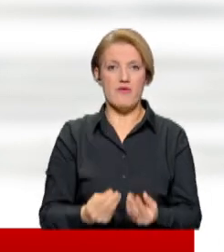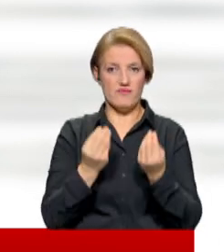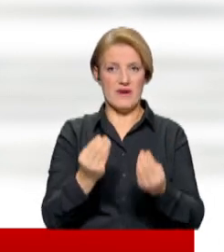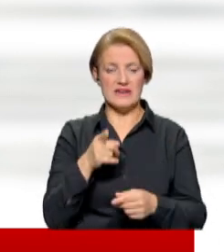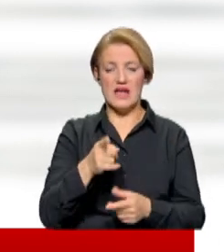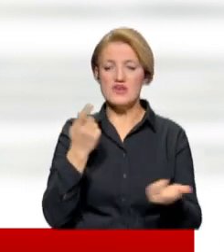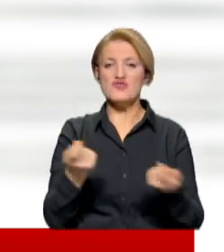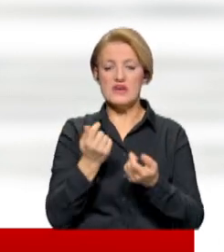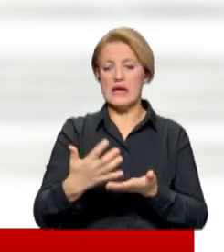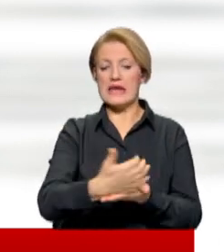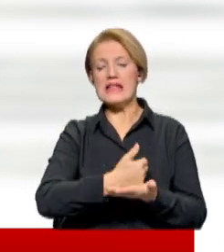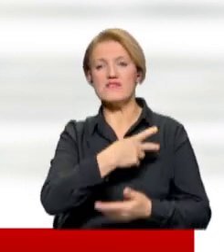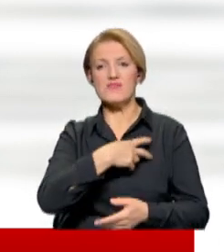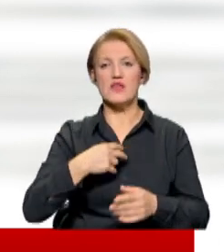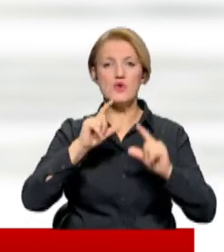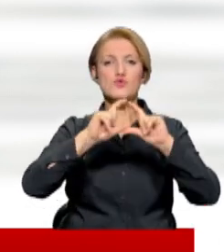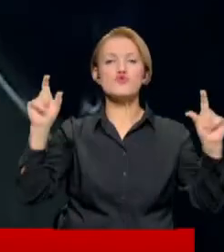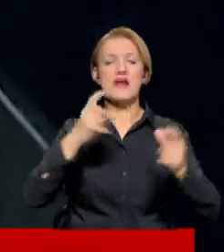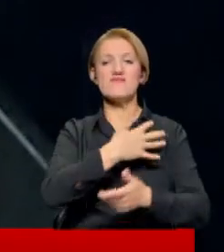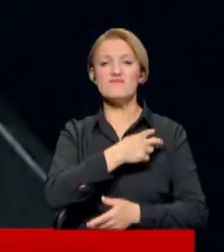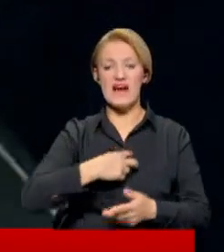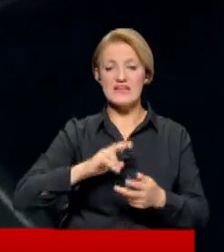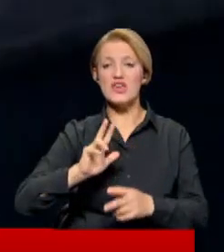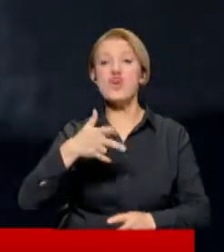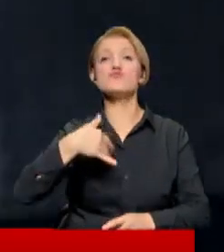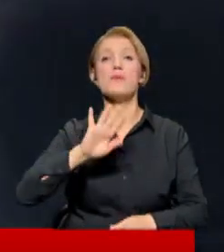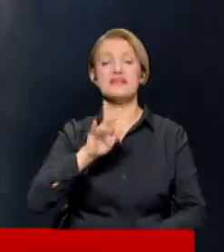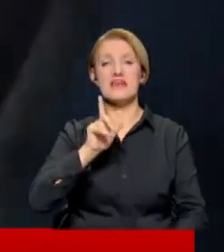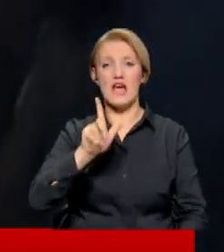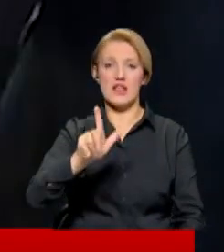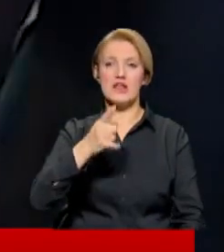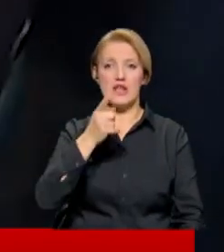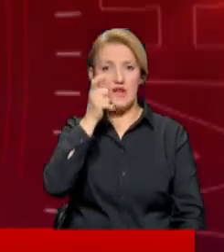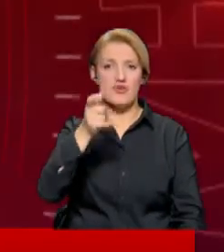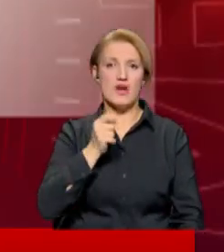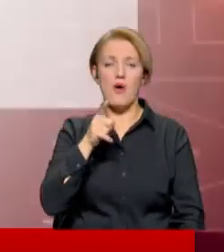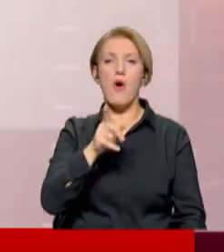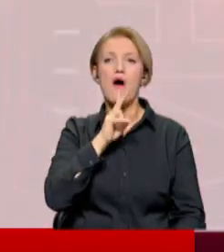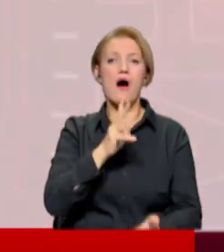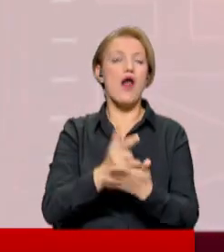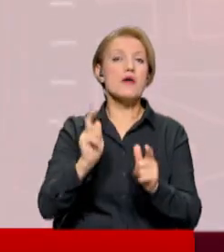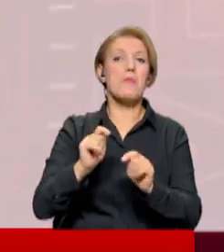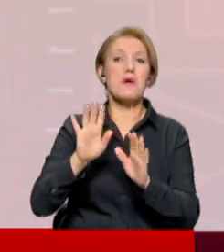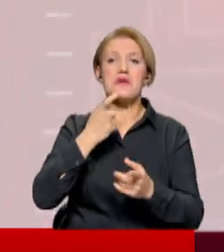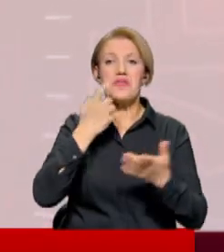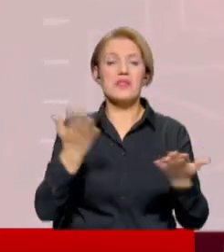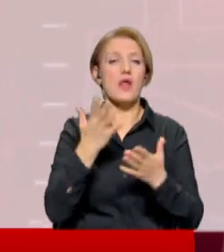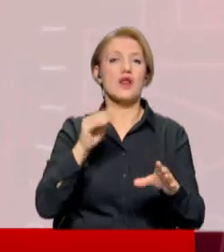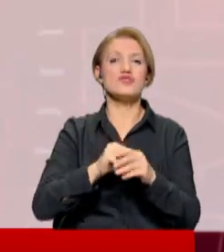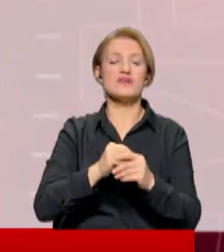çalışanın gelir vergisinin kurumlar vergisinin geçmemesi gerektiğine dikkat çekmişti o kararı uygulanmadı Yıllar İçinde